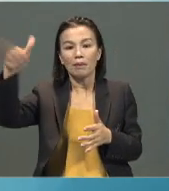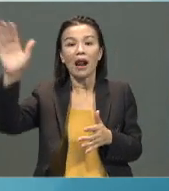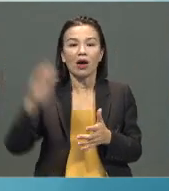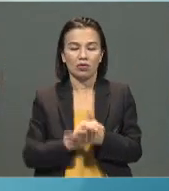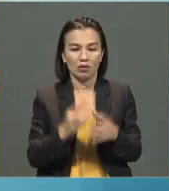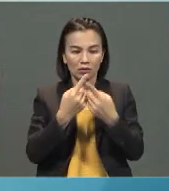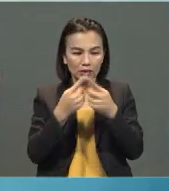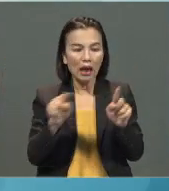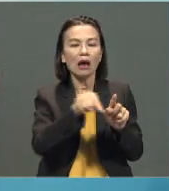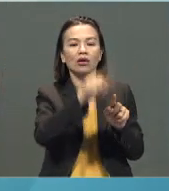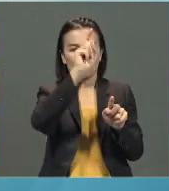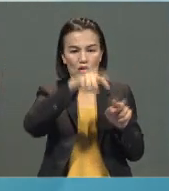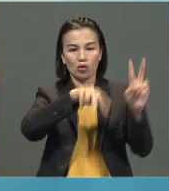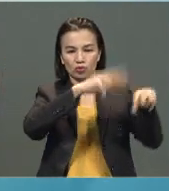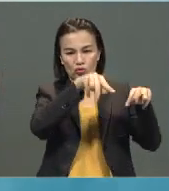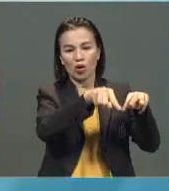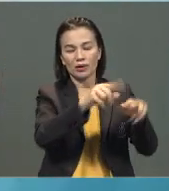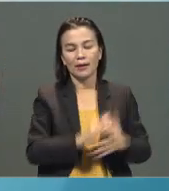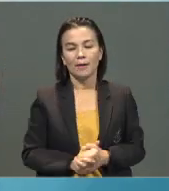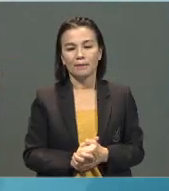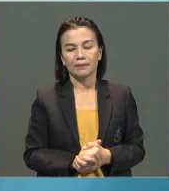เพราะฉะนั้นนะตอนนี้มาตรการของการเข้าไปสอบสวนโรคจะต้องครอบคลุมโรงแรมนี้ทั้งหมดทางท่านอธิบดีกรมควบคุมโรคนะครับโดยข้อสังการจากท่านเรานายกรัฐมนตรีร่ำรวยว่าการกระทรวงสาธารณสุขนะครับก็ได้มีการการออกมาตรการให้คุมเข้มเรื่องนี้เพื่อให้เป็นการตรวจสอบอย่างดีแล้วก็โดยละเอียดถึงแม้ผู้ที่ผลบวกยืนยันผลการตรวจชื่อยืนยันจะกลับประเทศเข้าไปแล้วข้อที่2ครับนะหว่างที่ที่เราสอบสวนโรคพบว่า